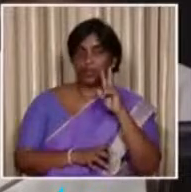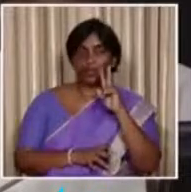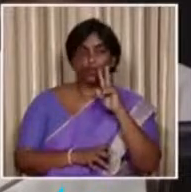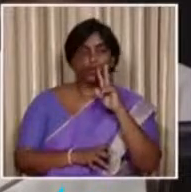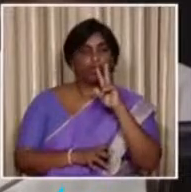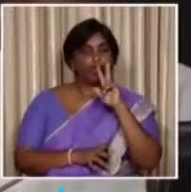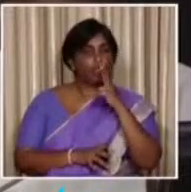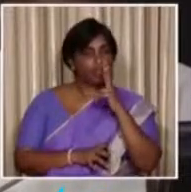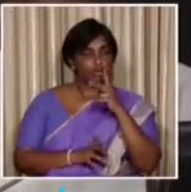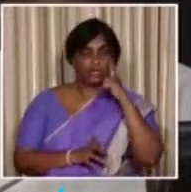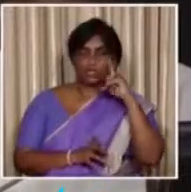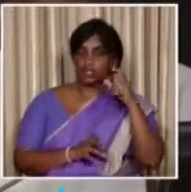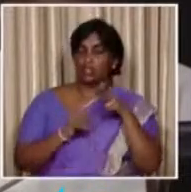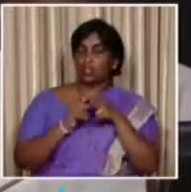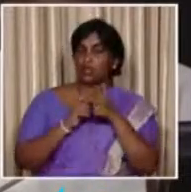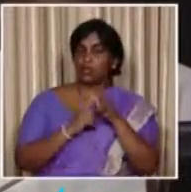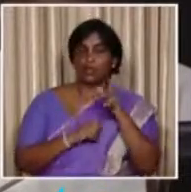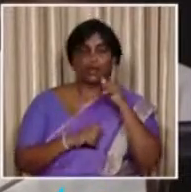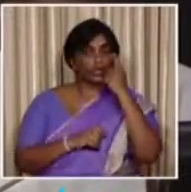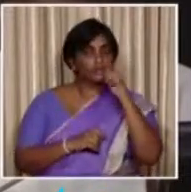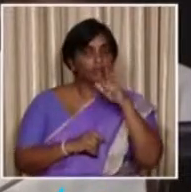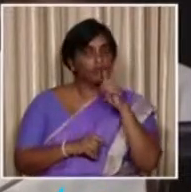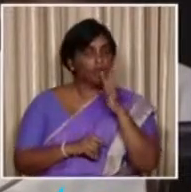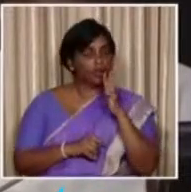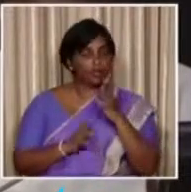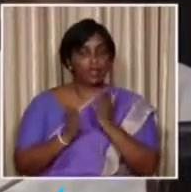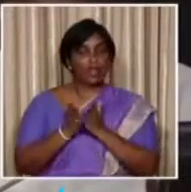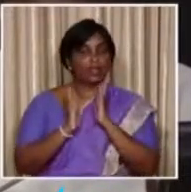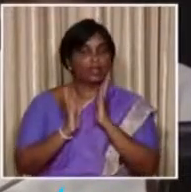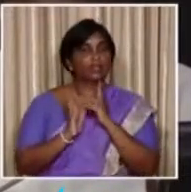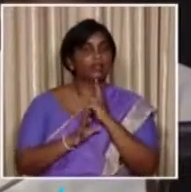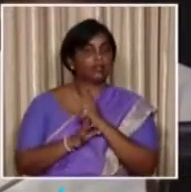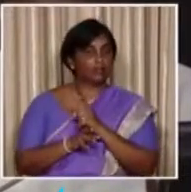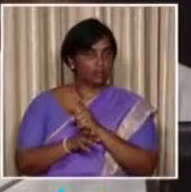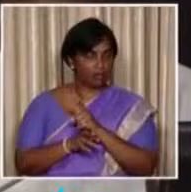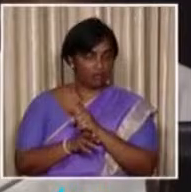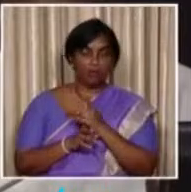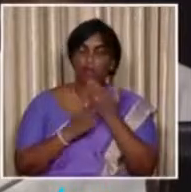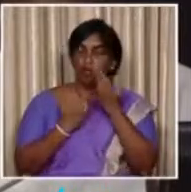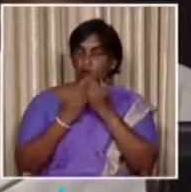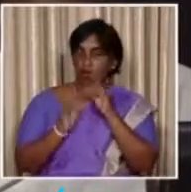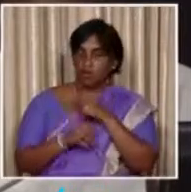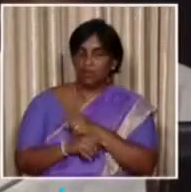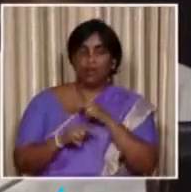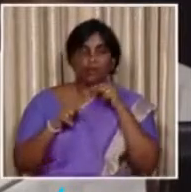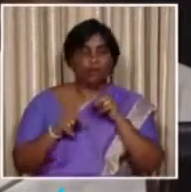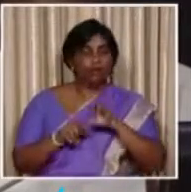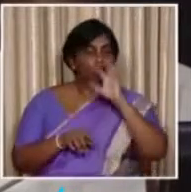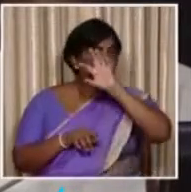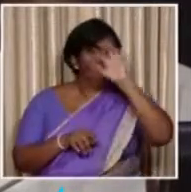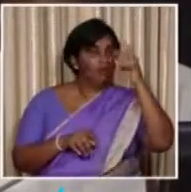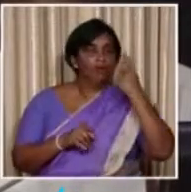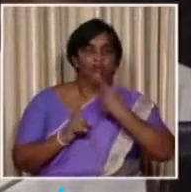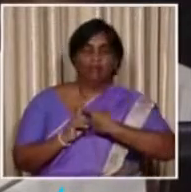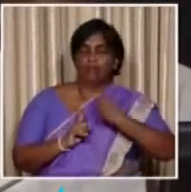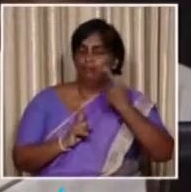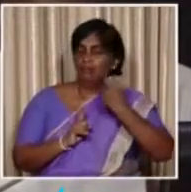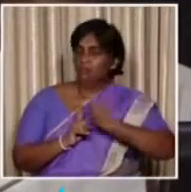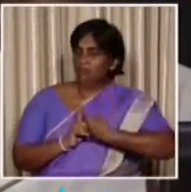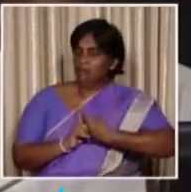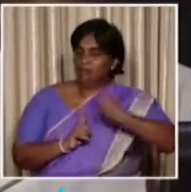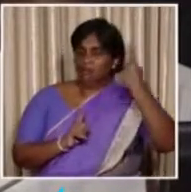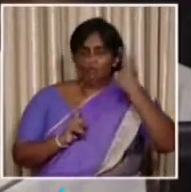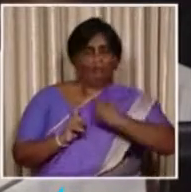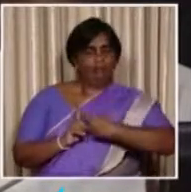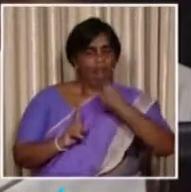1988 තමයි චීනය විවෘත කරේ. 1990 ඉන්දියාව විවෘත කරේ. නමුත් අද මේ රටවල් දෙක ආර්ථික යෝධයෝ